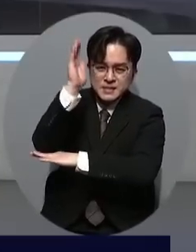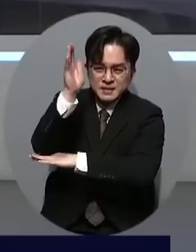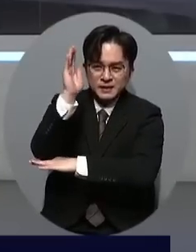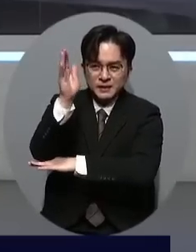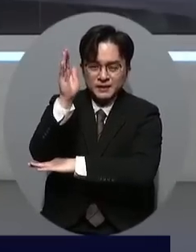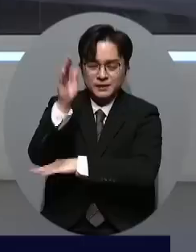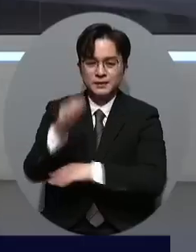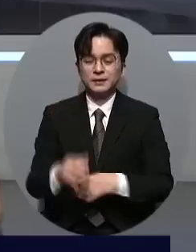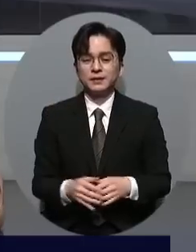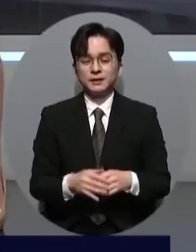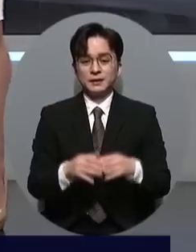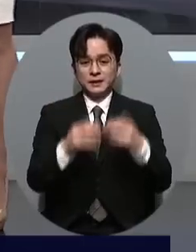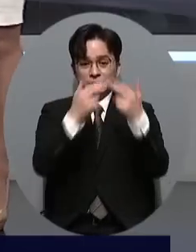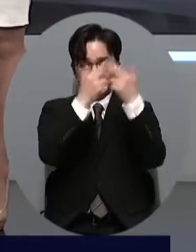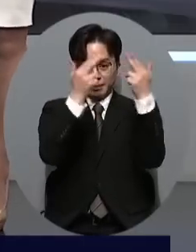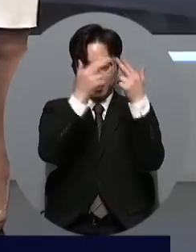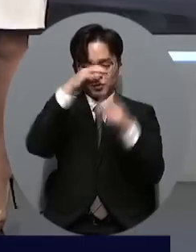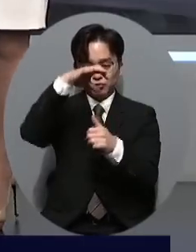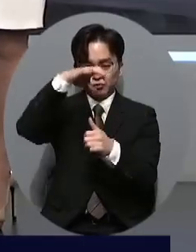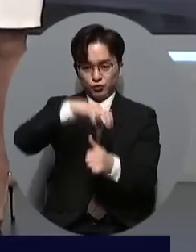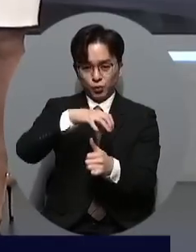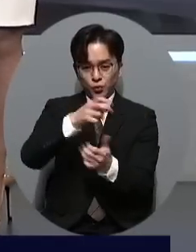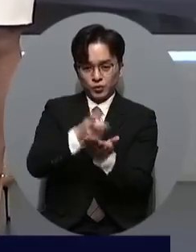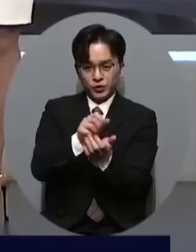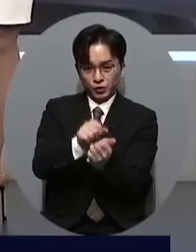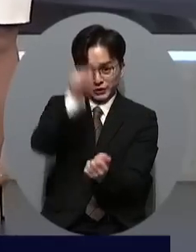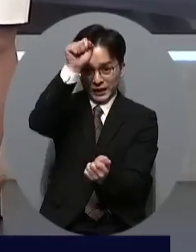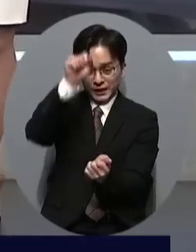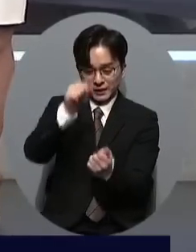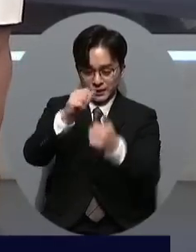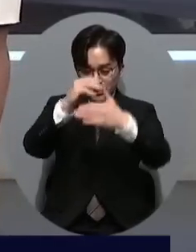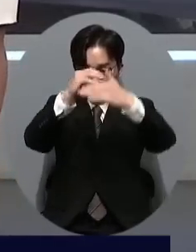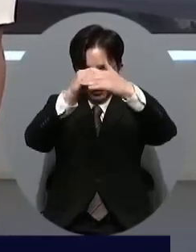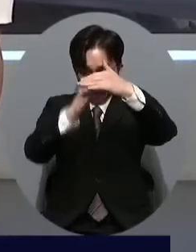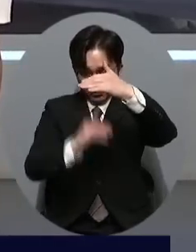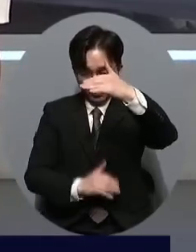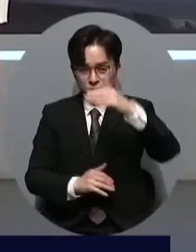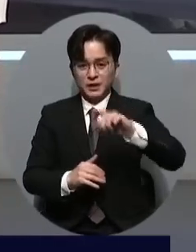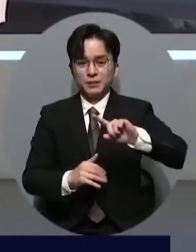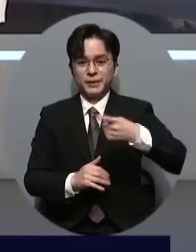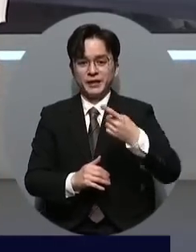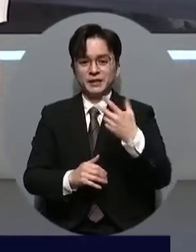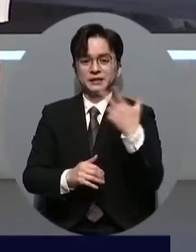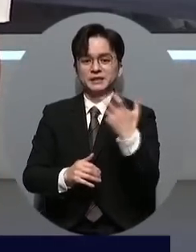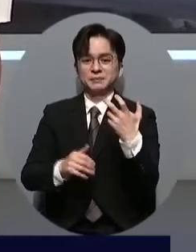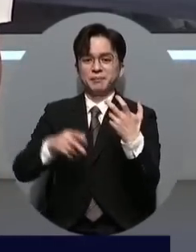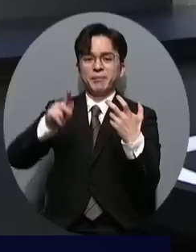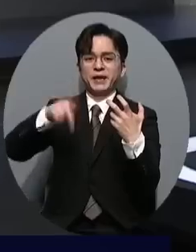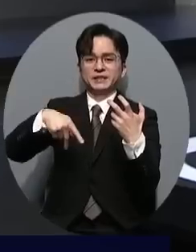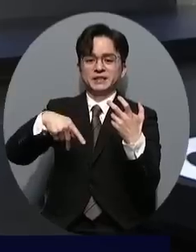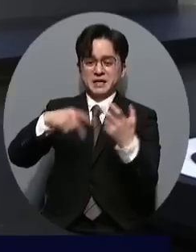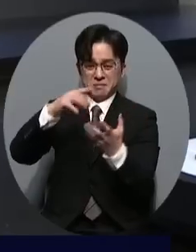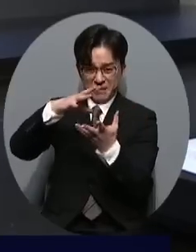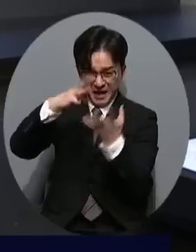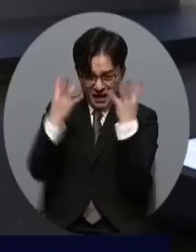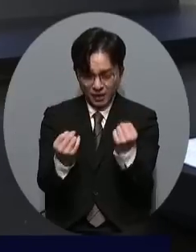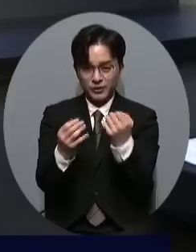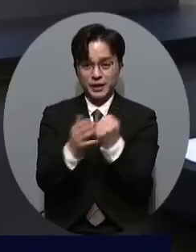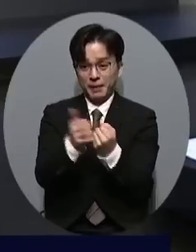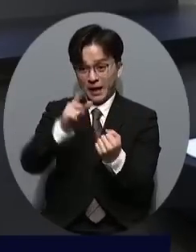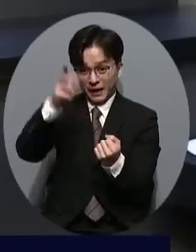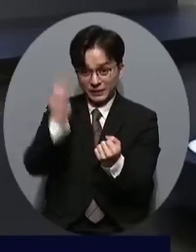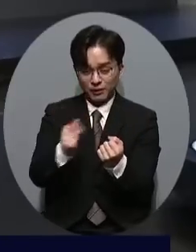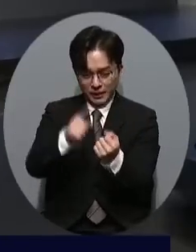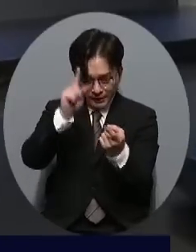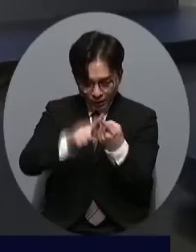170여 쪽으로 알려진만큼 한 장관의 연설은 꽤 긴 시간이 될 전망입니다 한편으론 이런 의문이 드실